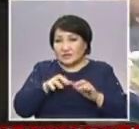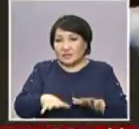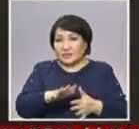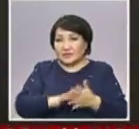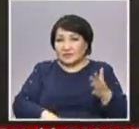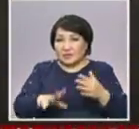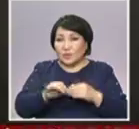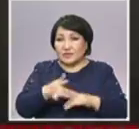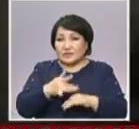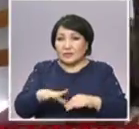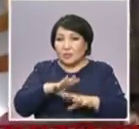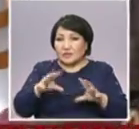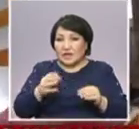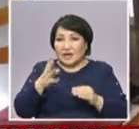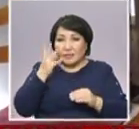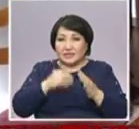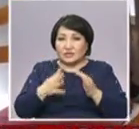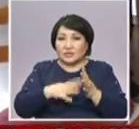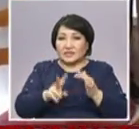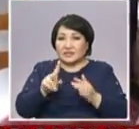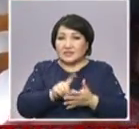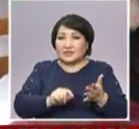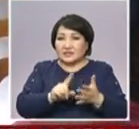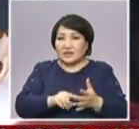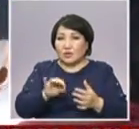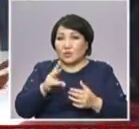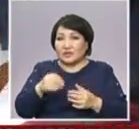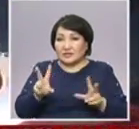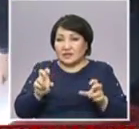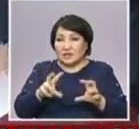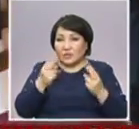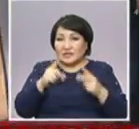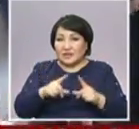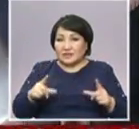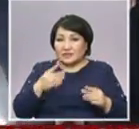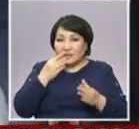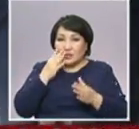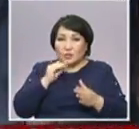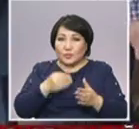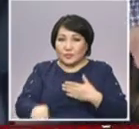есеп бойынша Алматының 92 мың зейнеткері оңай әлеуметтік көлік картасын алып үлгерген.